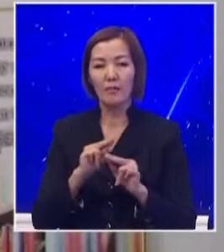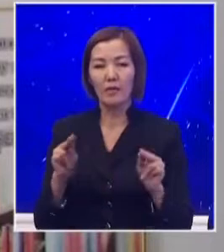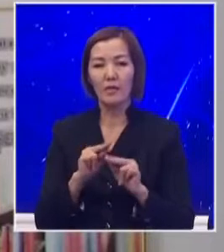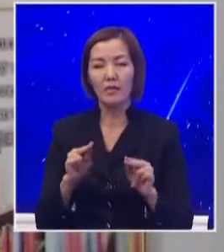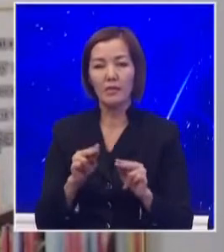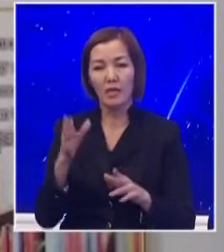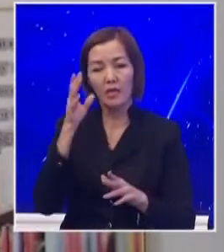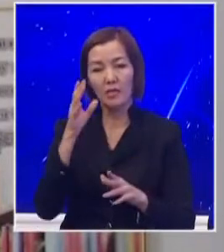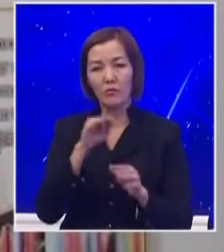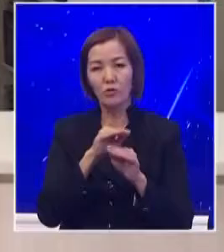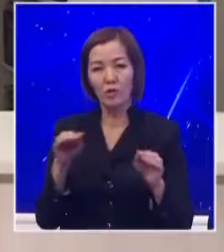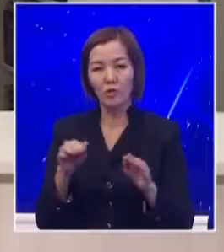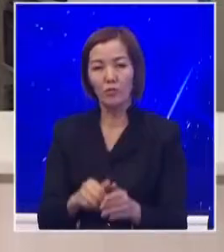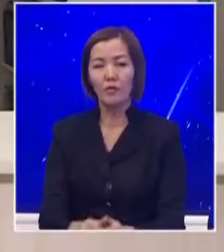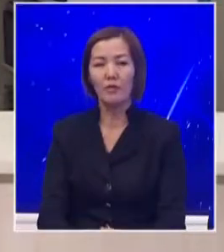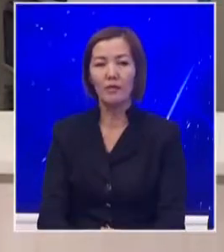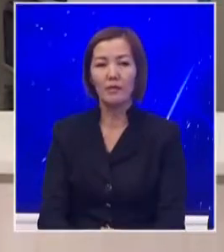преподавателей с научной категории.